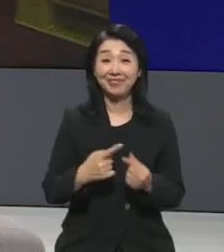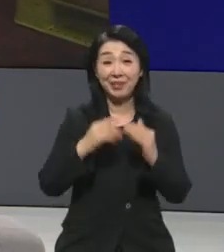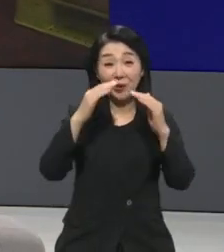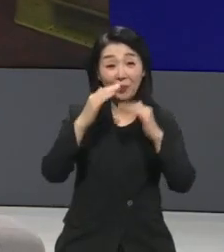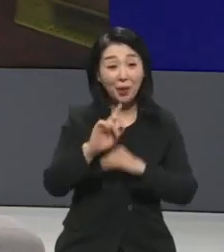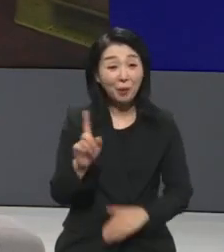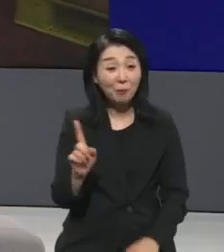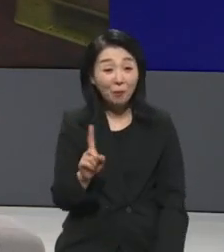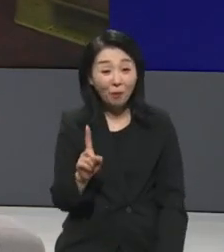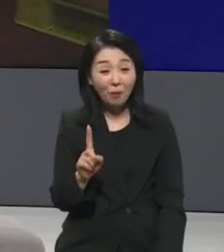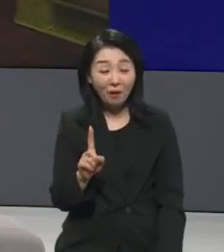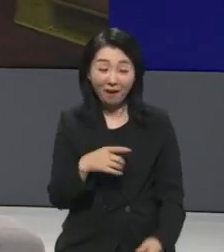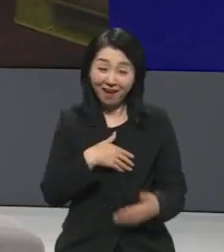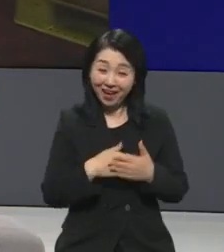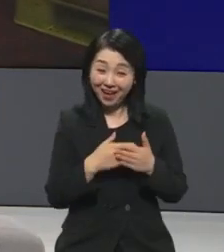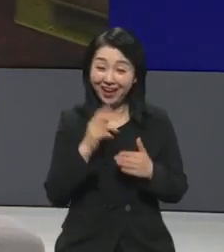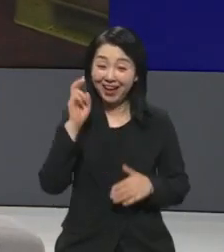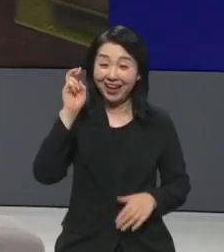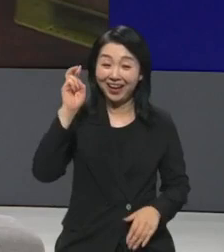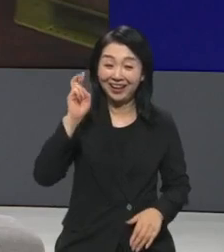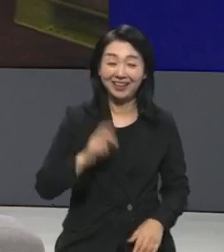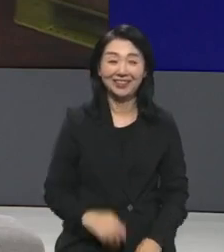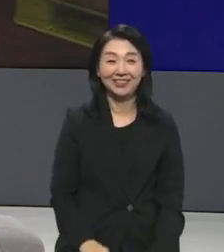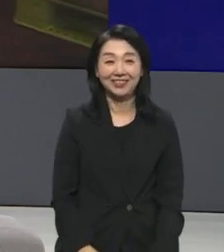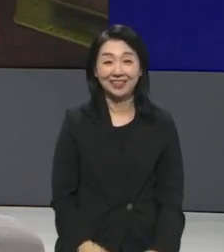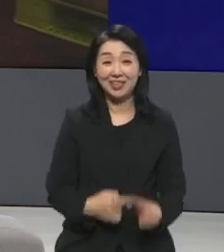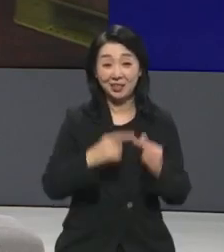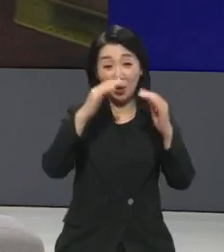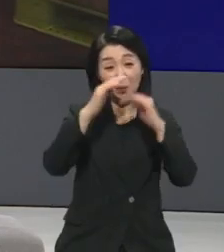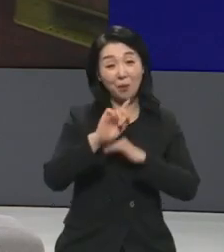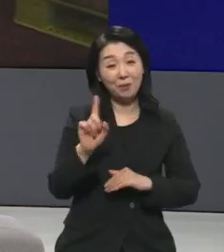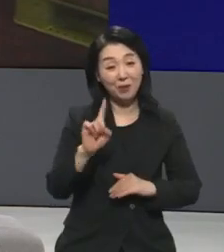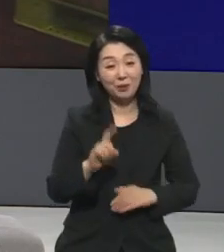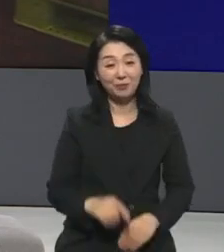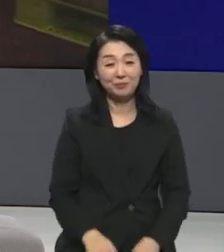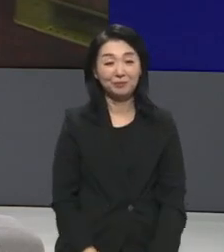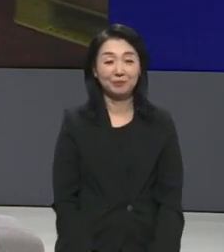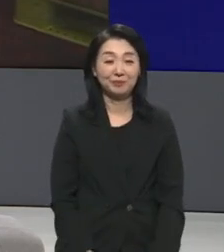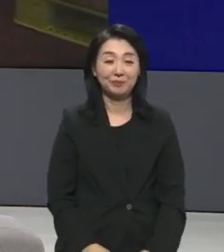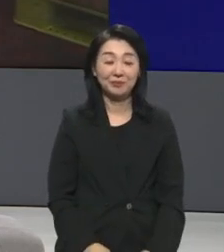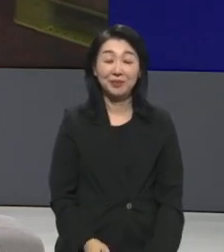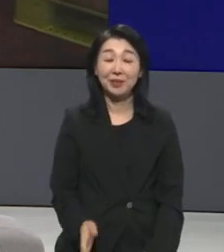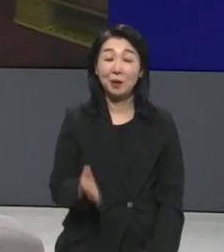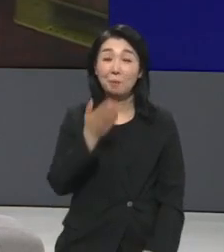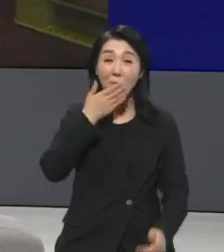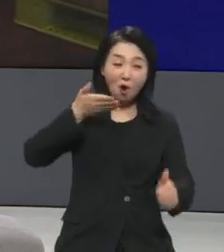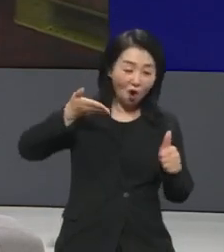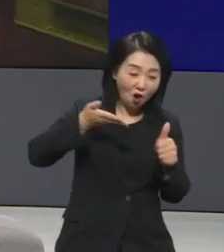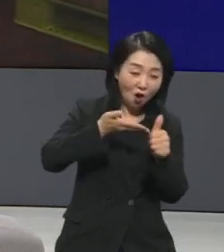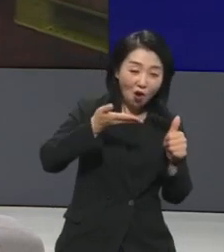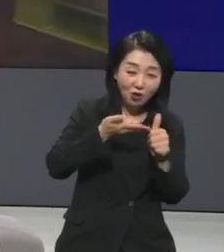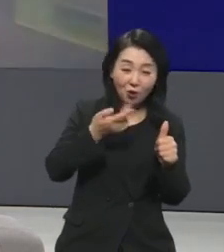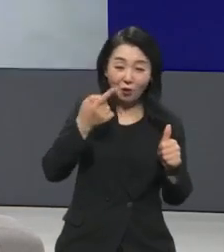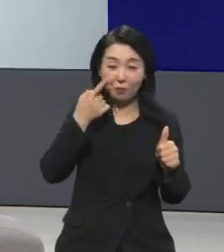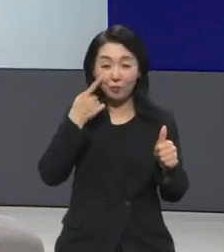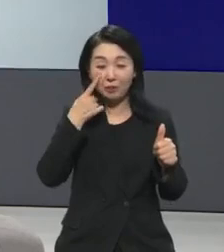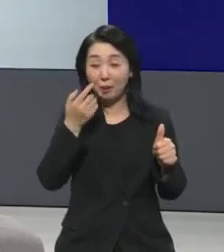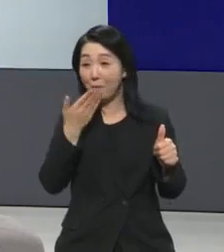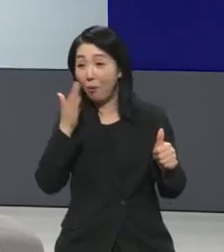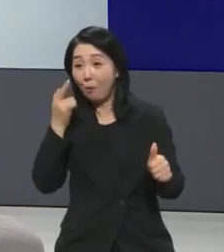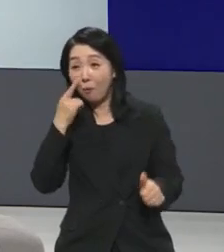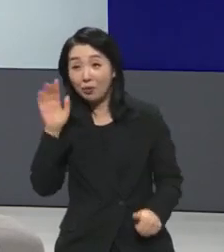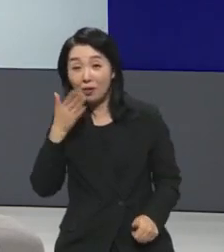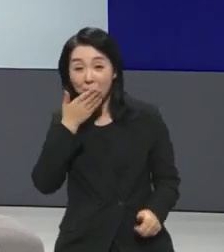준비하면서 굉장히 좀 두근두근 떨렸을 것 같은데 네, 첫 맞아요. 소식 어떻게 준비를 했습니까? 바로 먹여보니입니다. 먹어보니 아니고